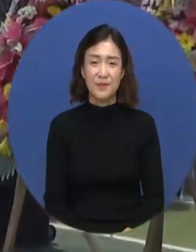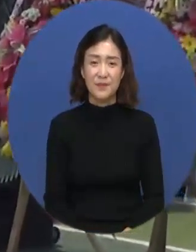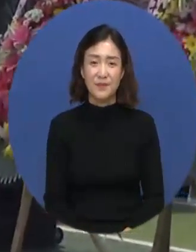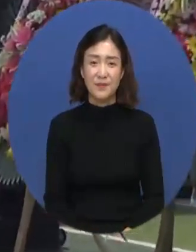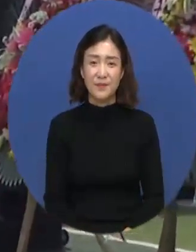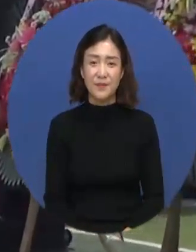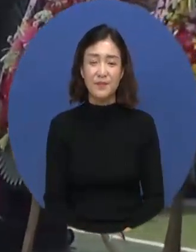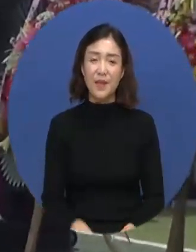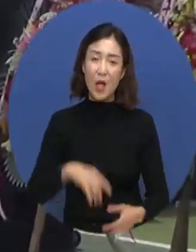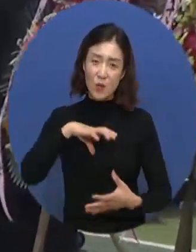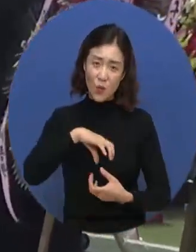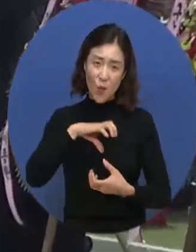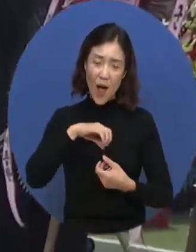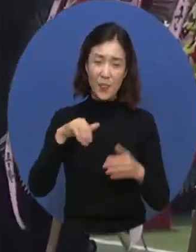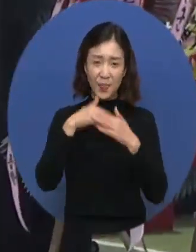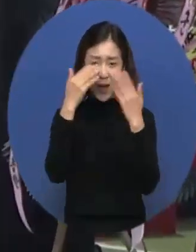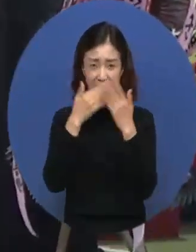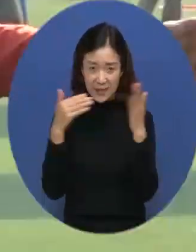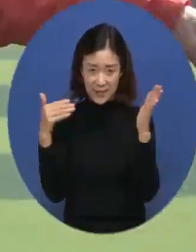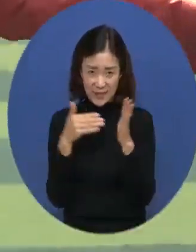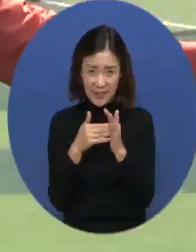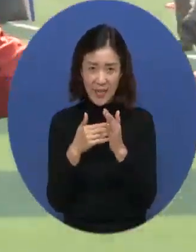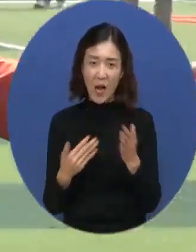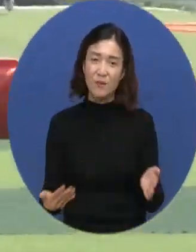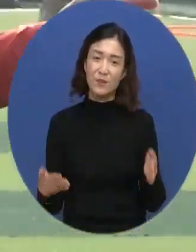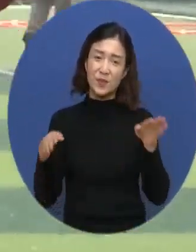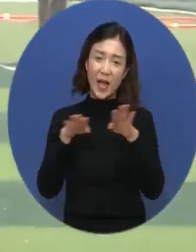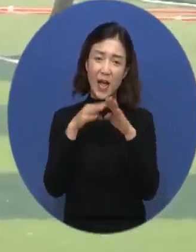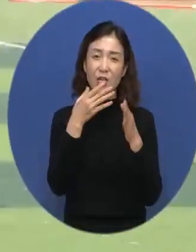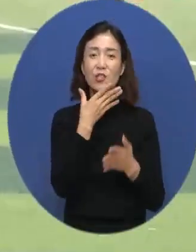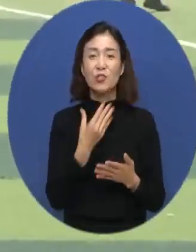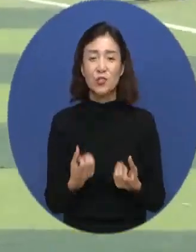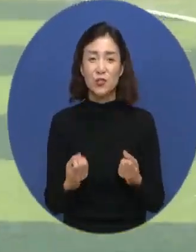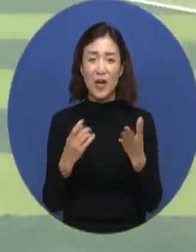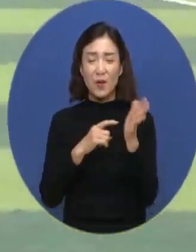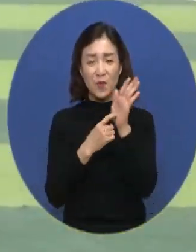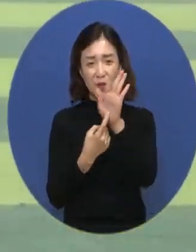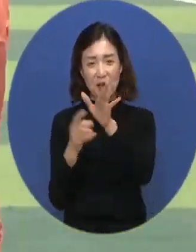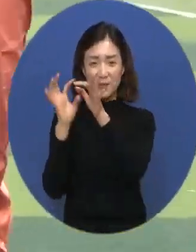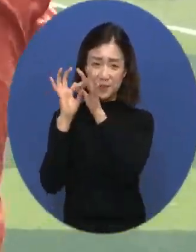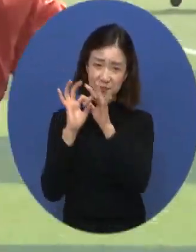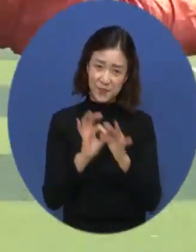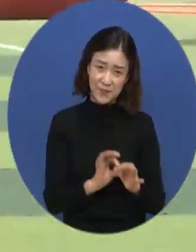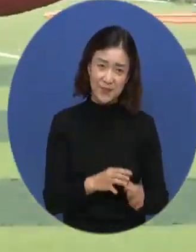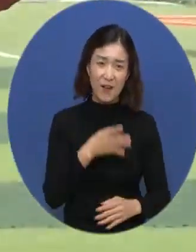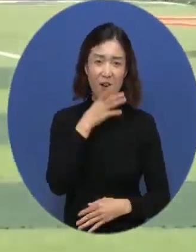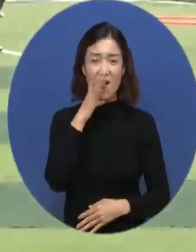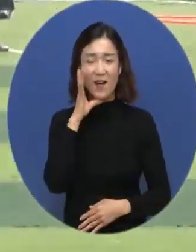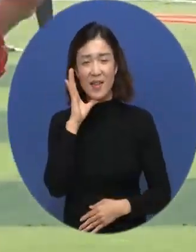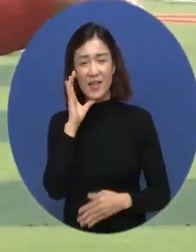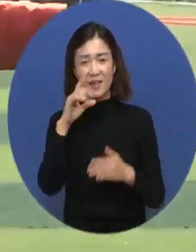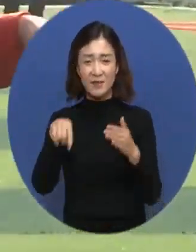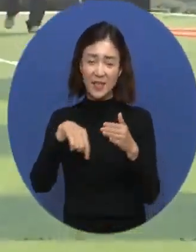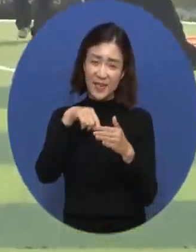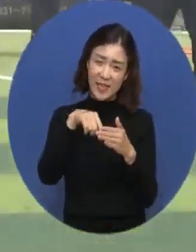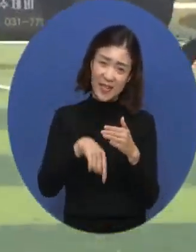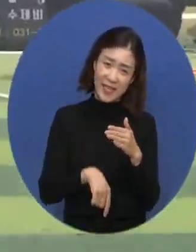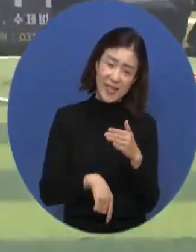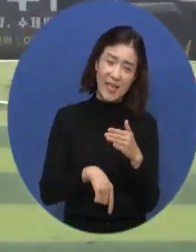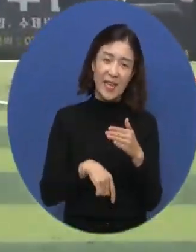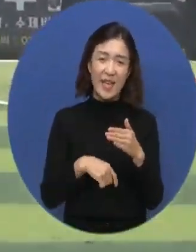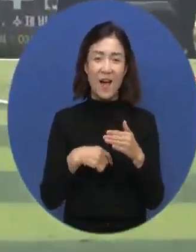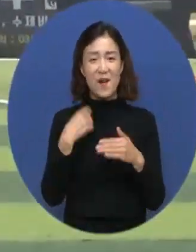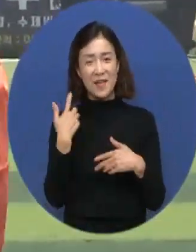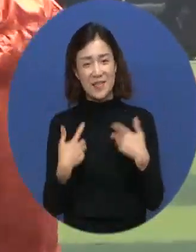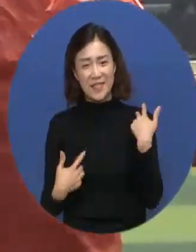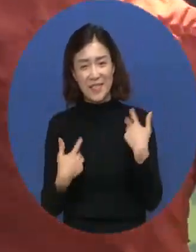소화도 다 되었겠다. 무대에서 축하 공연이 이어졌는데요. 어르신들에게 내재된 흥을 끄집어내는 흥겨운